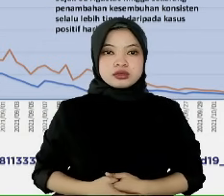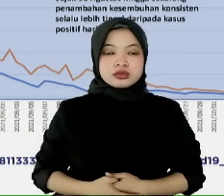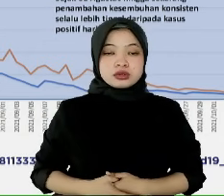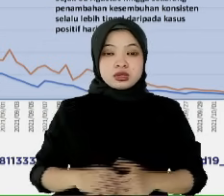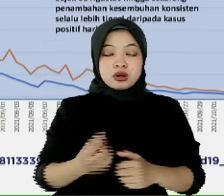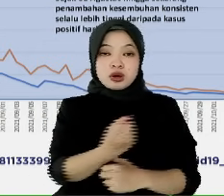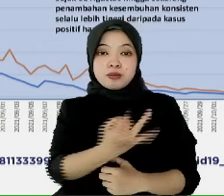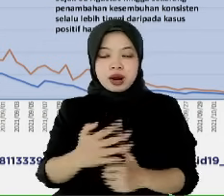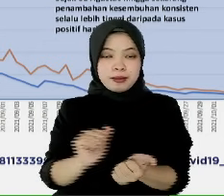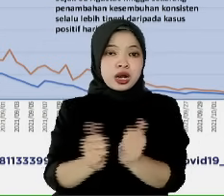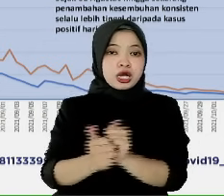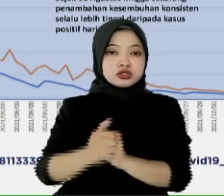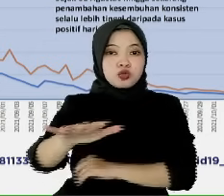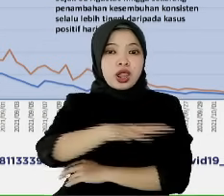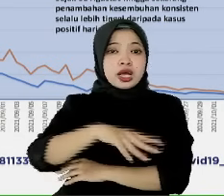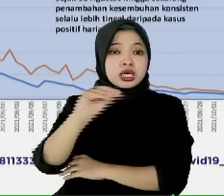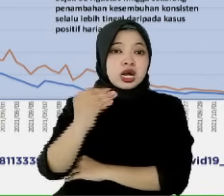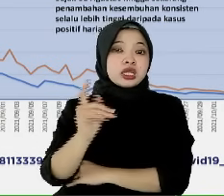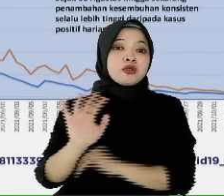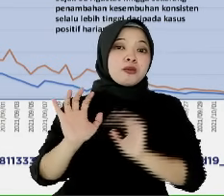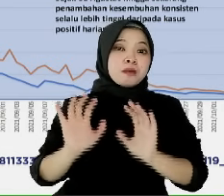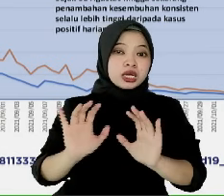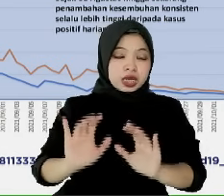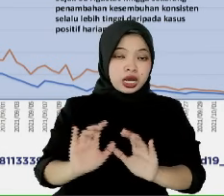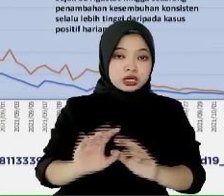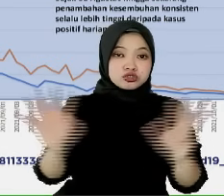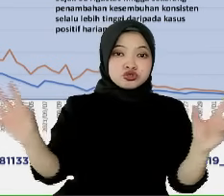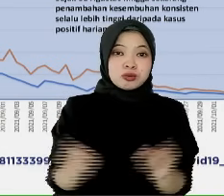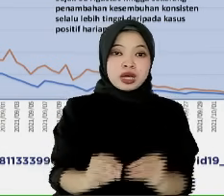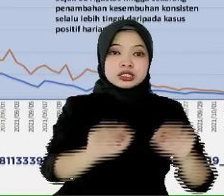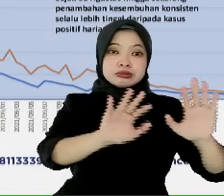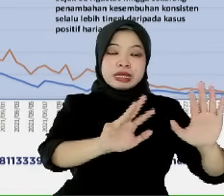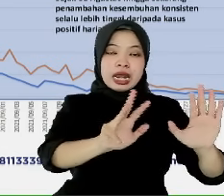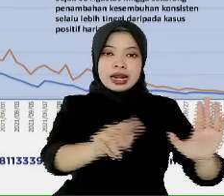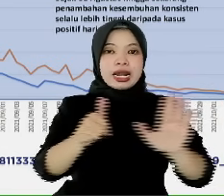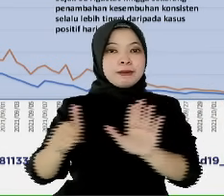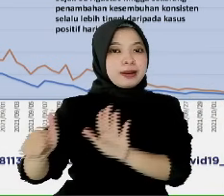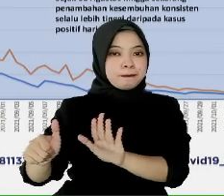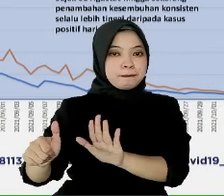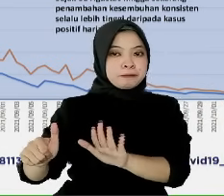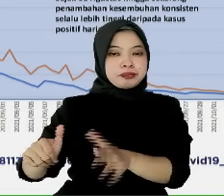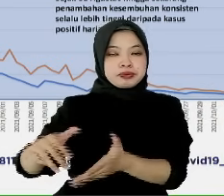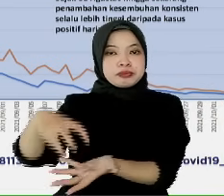cukup banyak di DKI Jakarta, yaitu 966 kasus, dan Bali